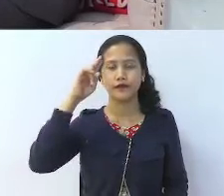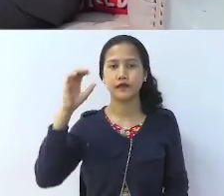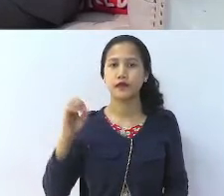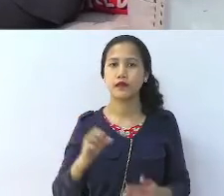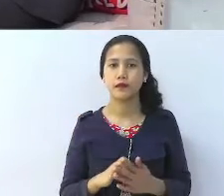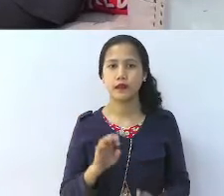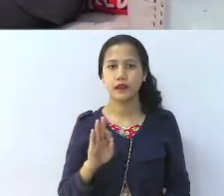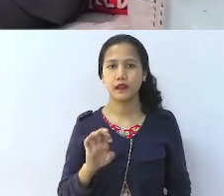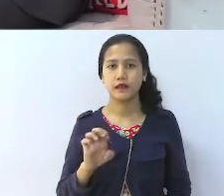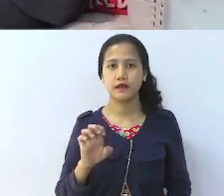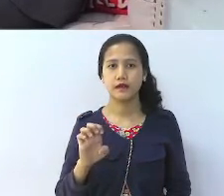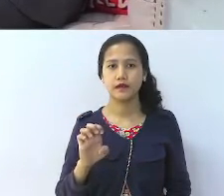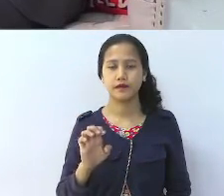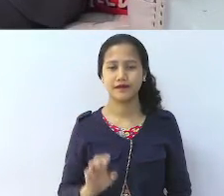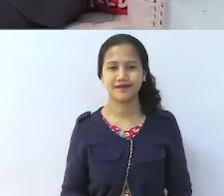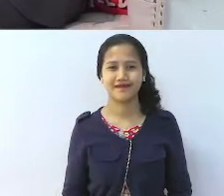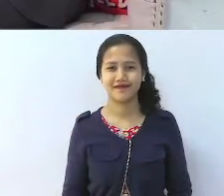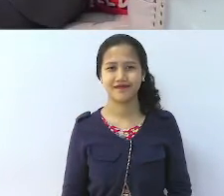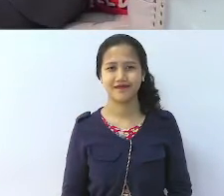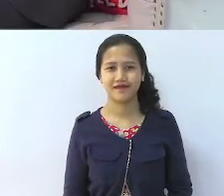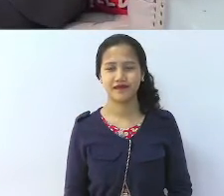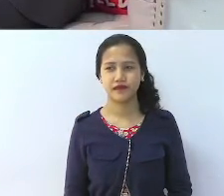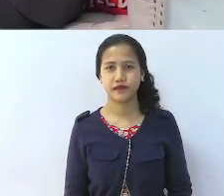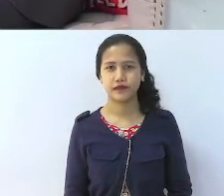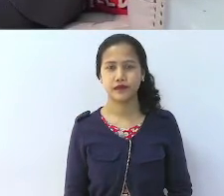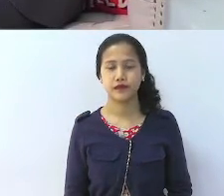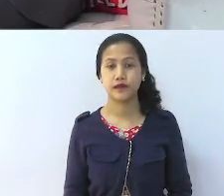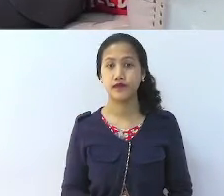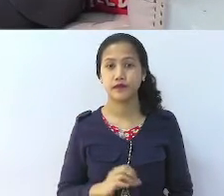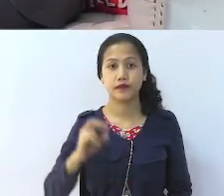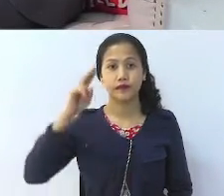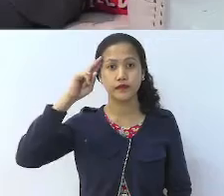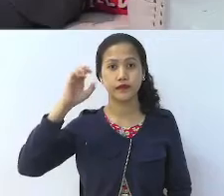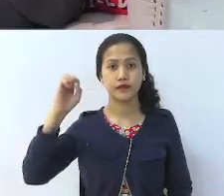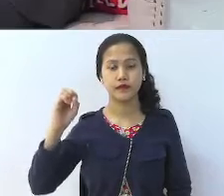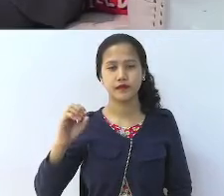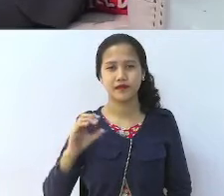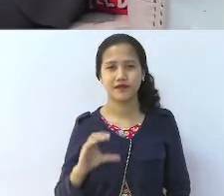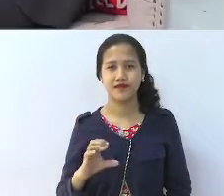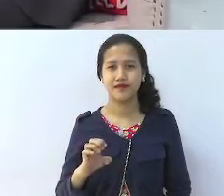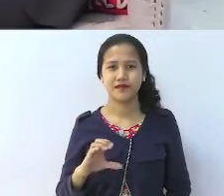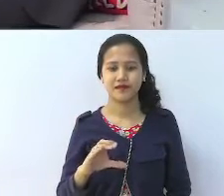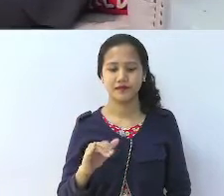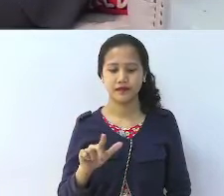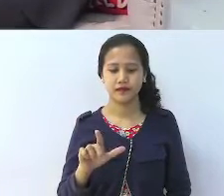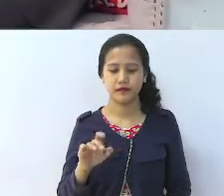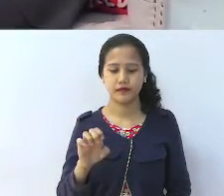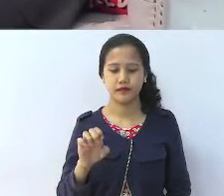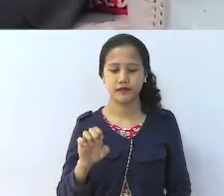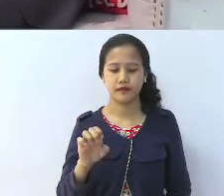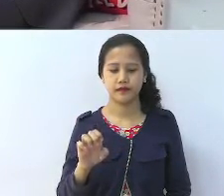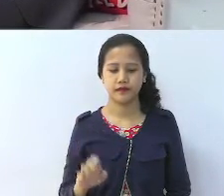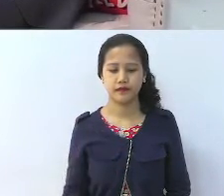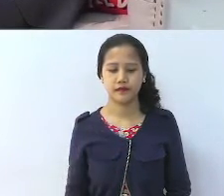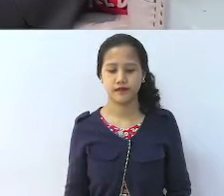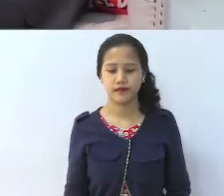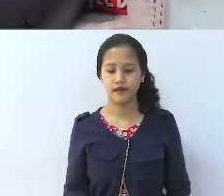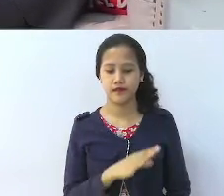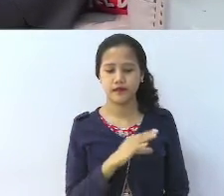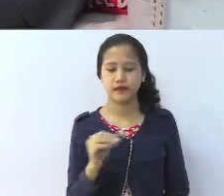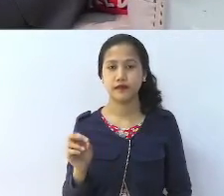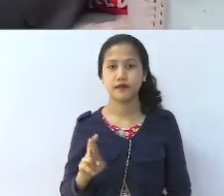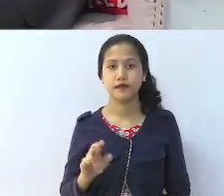SBO. Muses. Yes. Yoy, de, grabe ka naman. Oo. Ma'am Delia Quiñones. Yes. Si